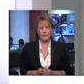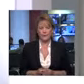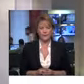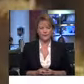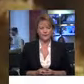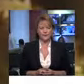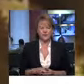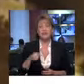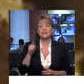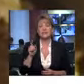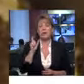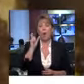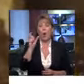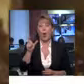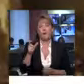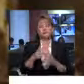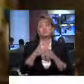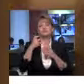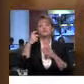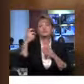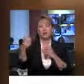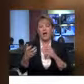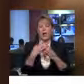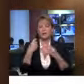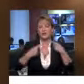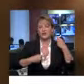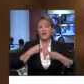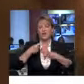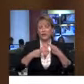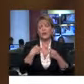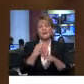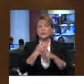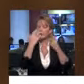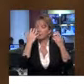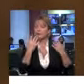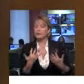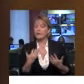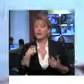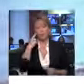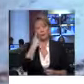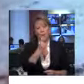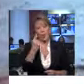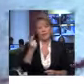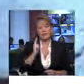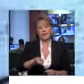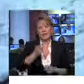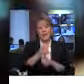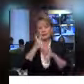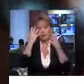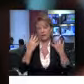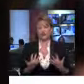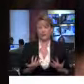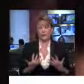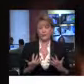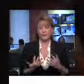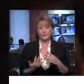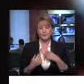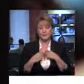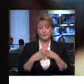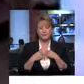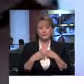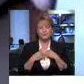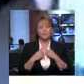זה חוב שאני אקח איתי עוד המון המון המון שנים. עשיתי איזשהו חישוב, ואני חושב שכל אחד צריך לעשות את החישוב הזה,